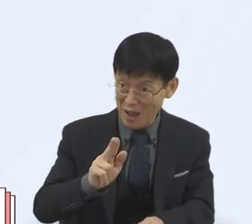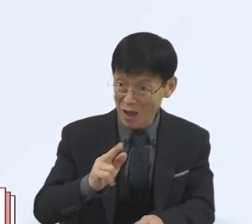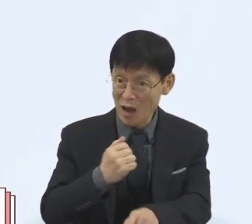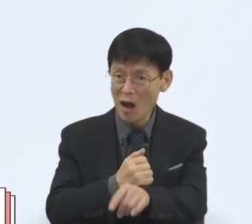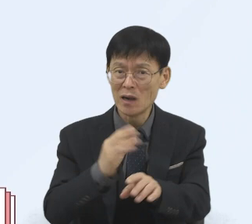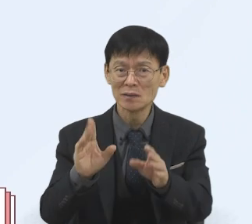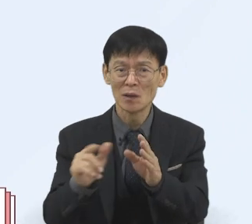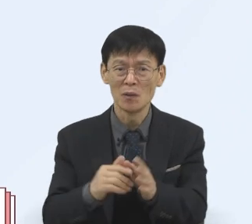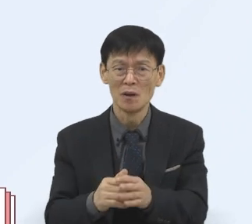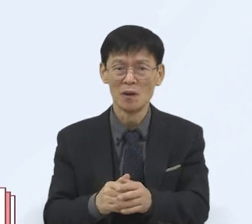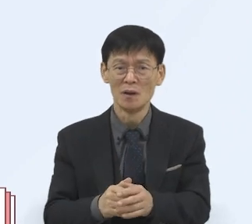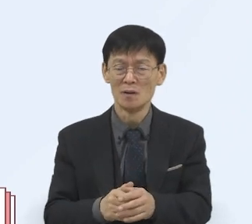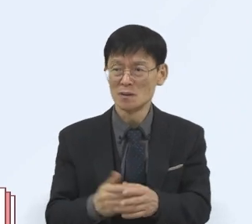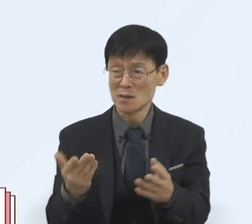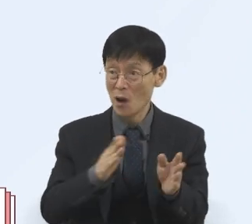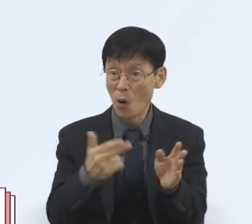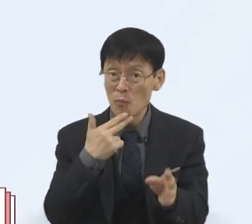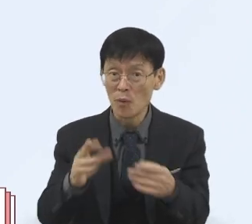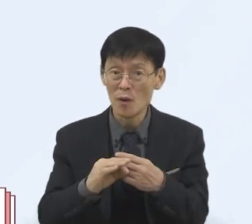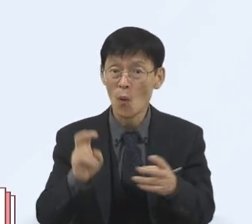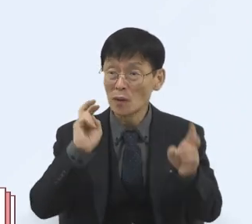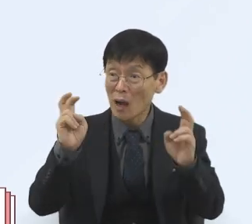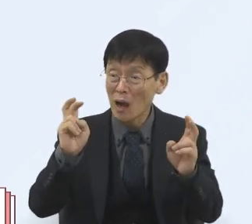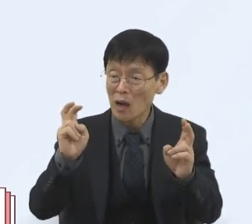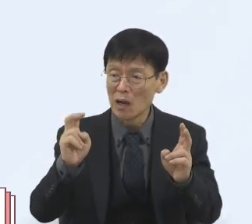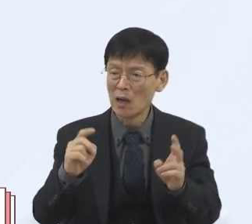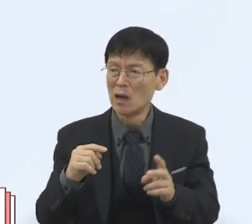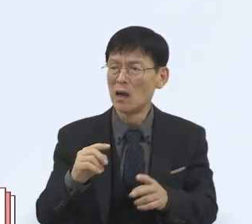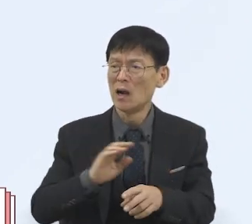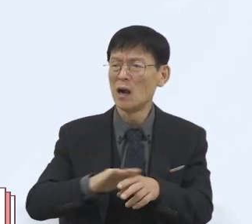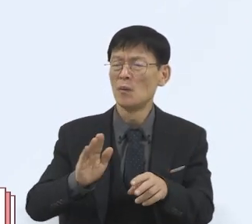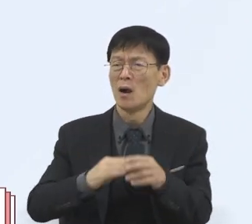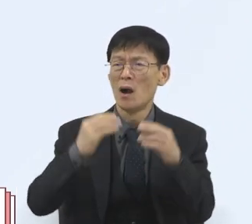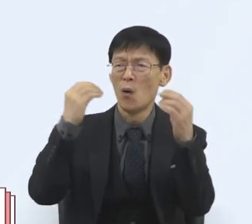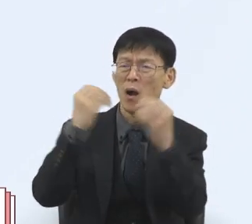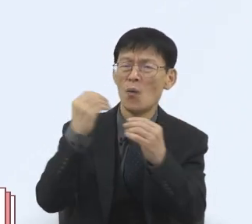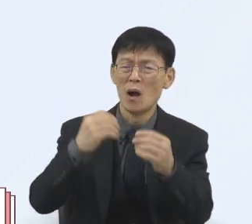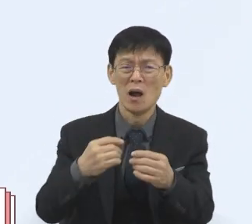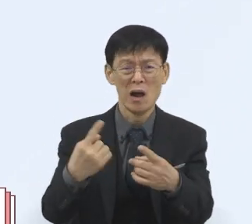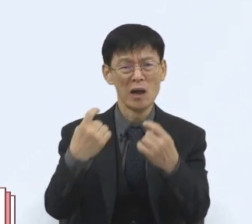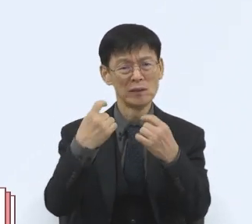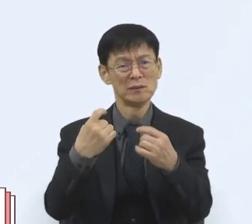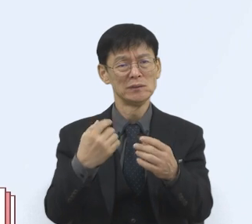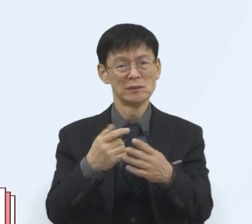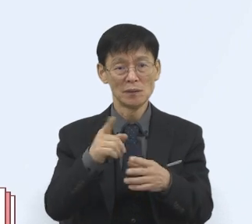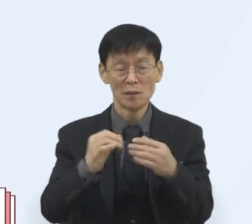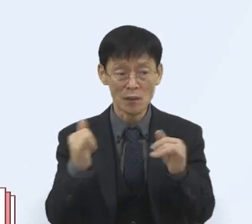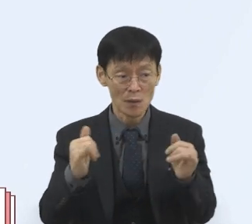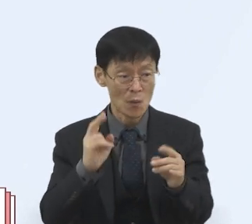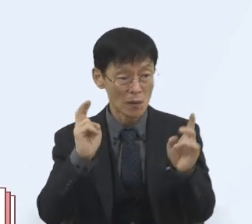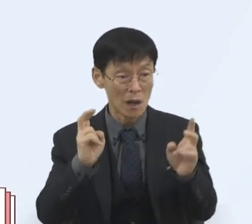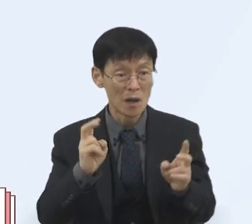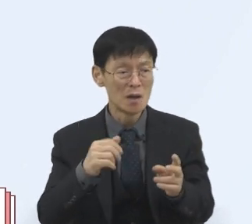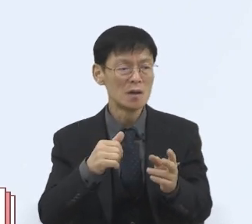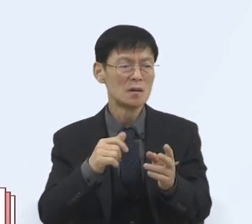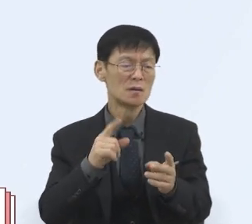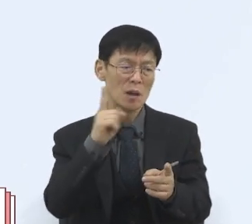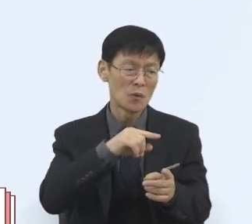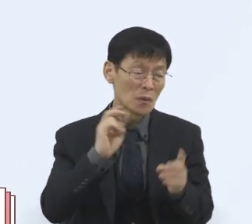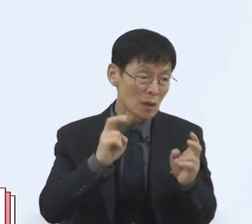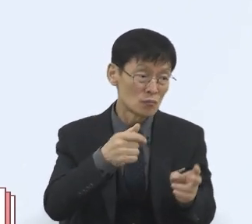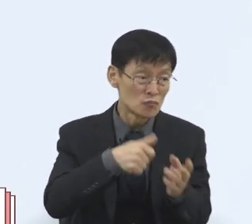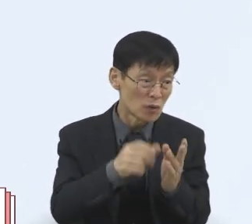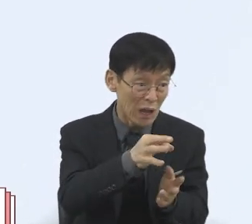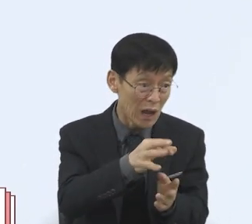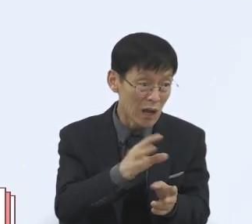정도가 심각하고 제대로 대처를 하지 않으면 회사를 나쁘게 볼 수 있고 그럼 사람들은 나쁜 회사의